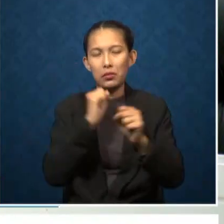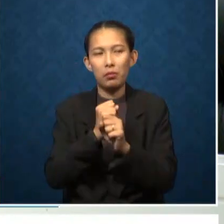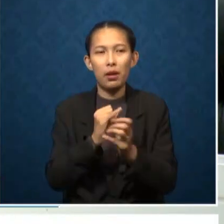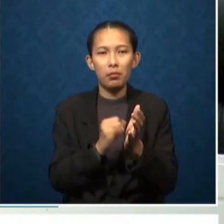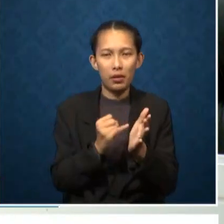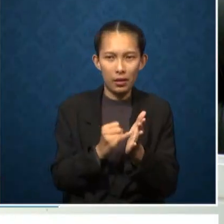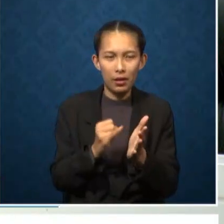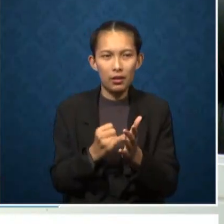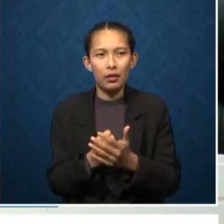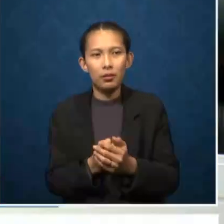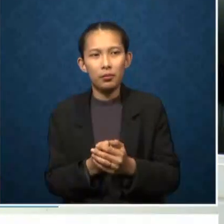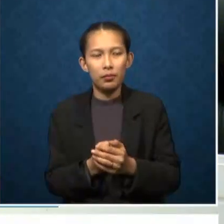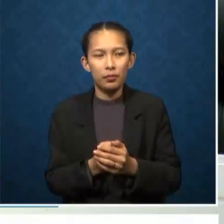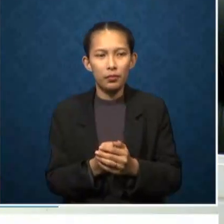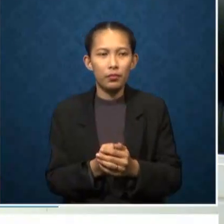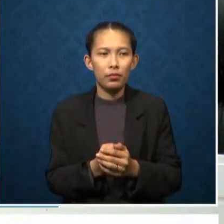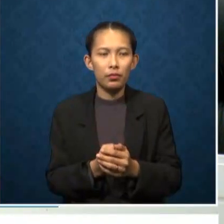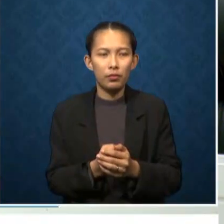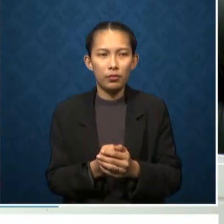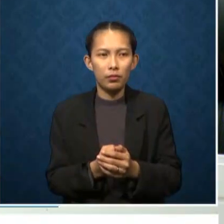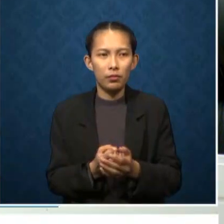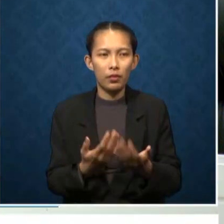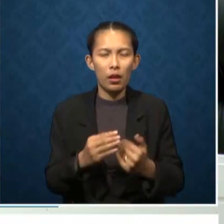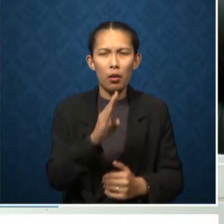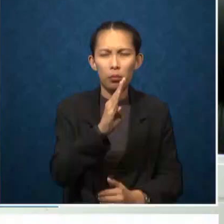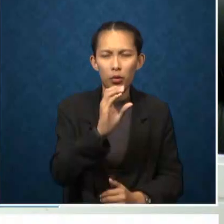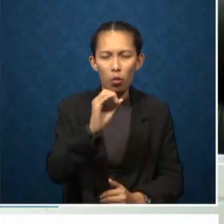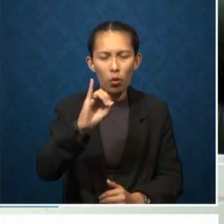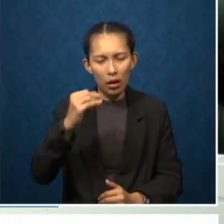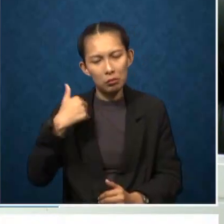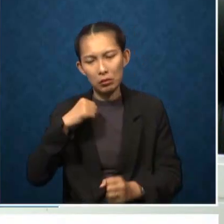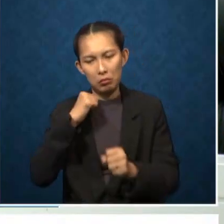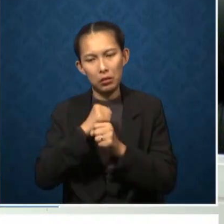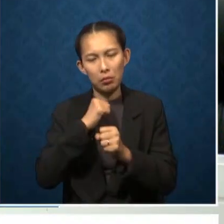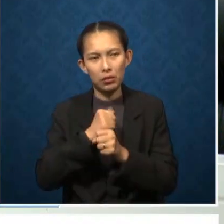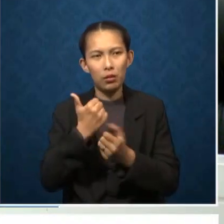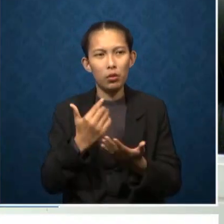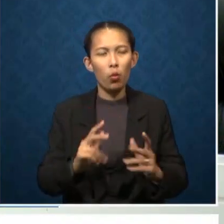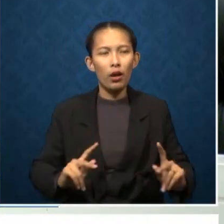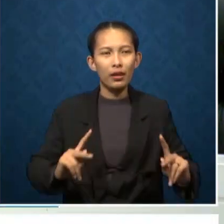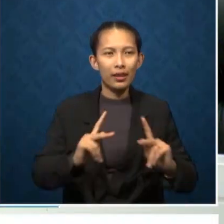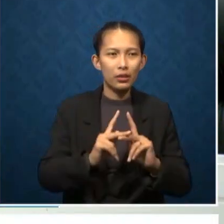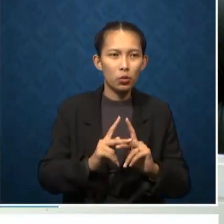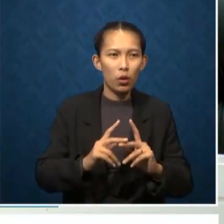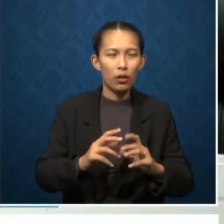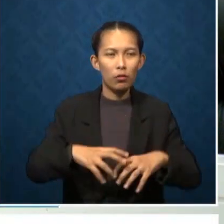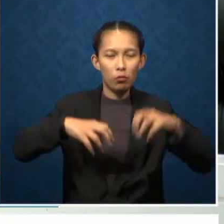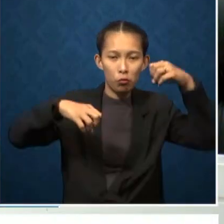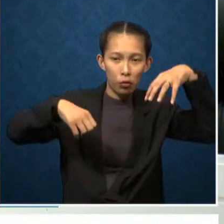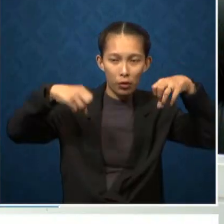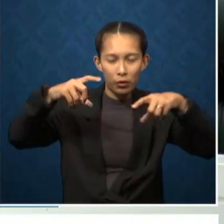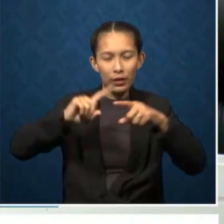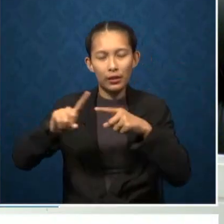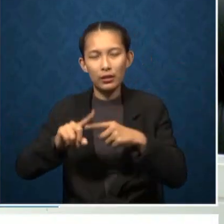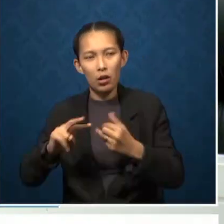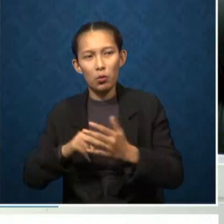ปรับเปลี่ยนตรงนี้ก็ไม่ว่าจะเป็น BOI นะคะก็ได้ใช้แนวทางนี้นะคะกระทรวงพลังงานก็ดีแล้วก็ล่าสุดก็คือการที่ป